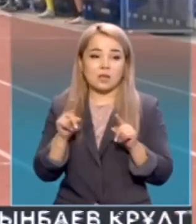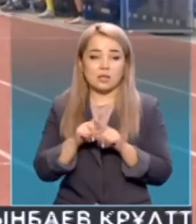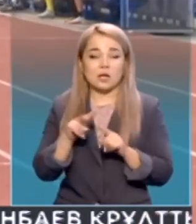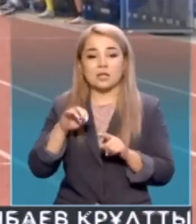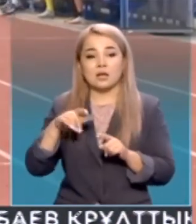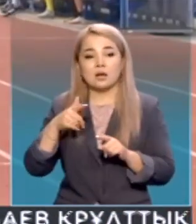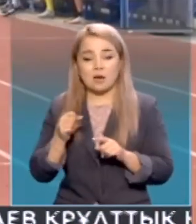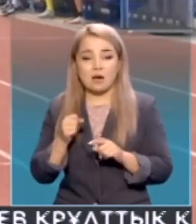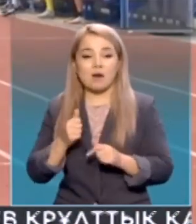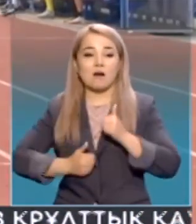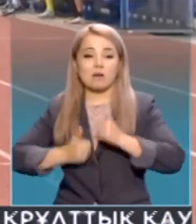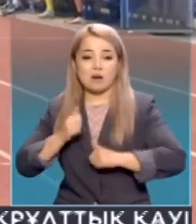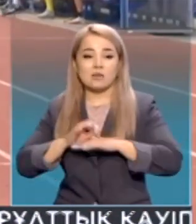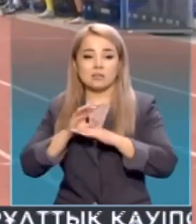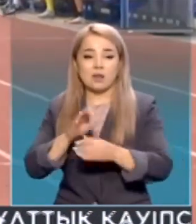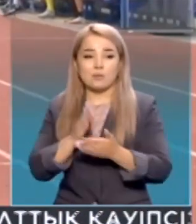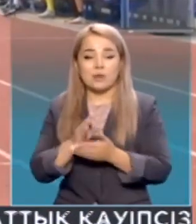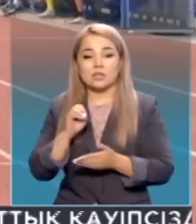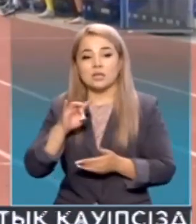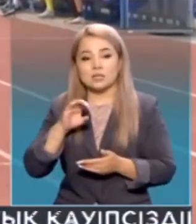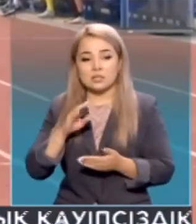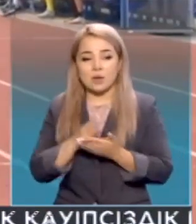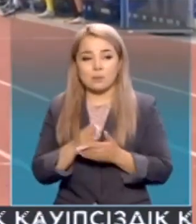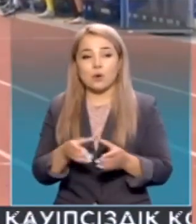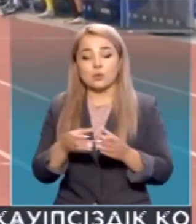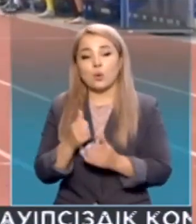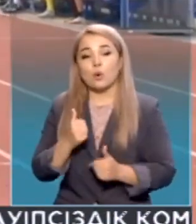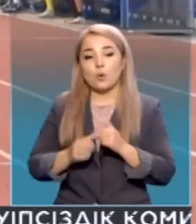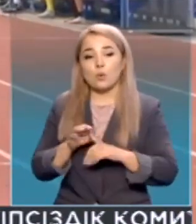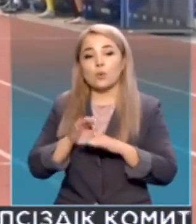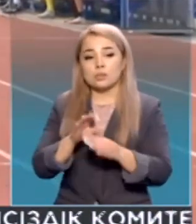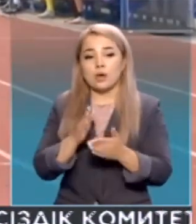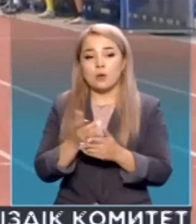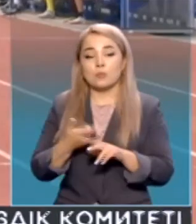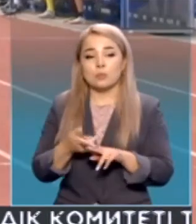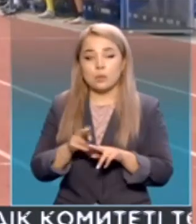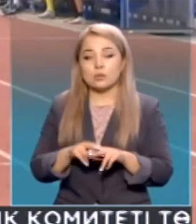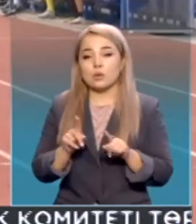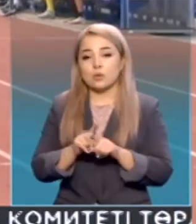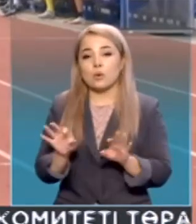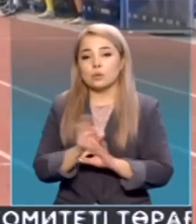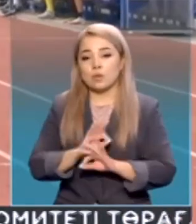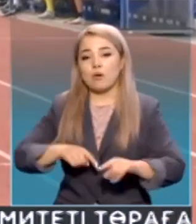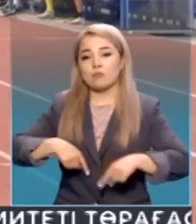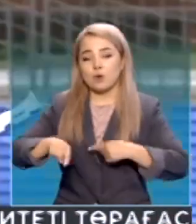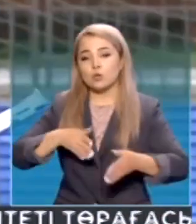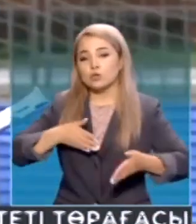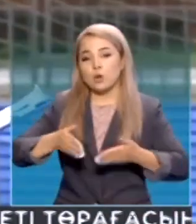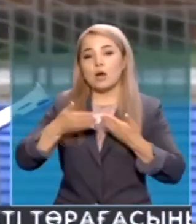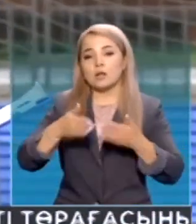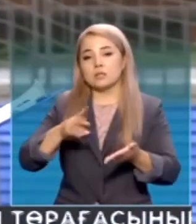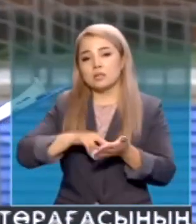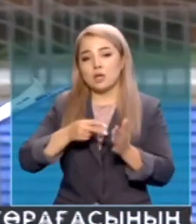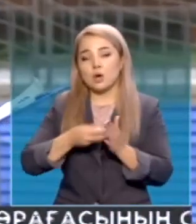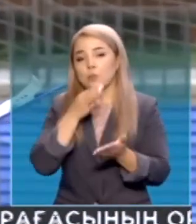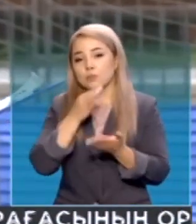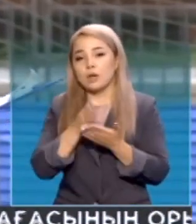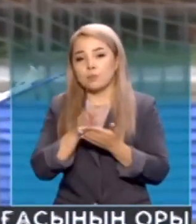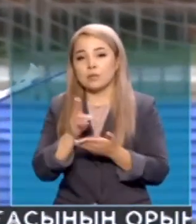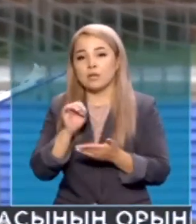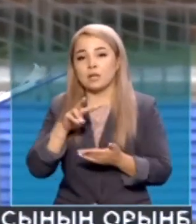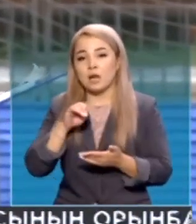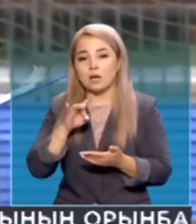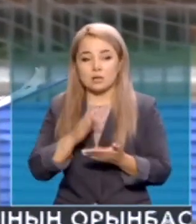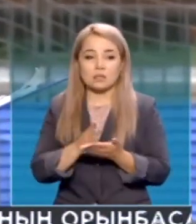Лига кастингтер жоқ, Ертіске осындай командалар өтуге. Бүгінгі кастинг үлкен футболға жол ашады деп ойлаймын. Жобаның